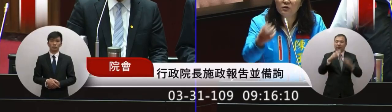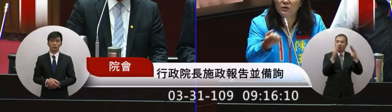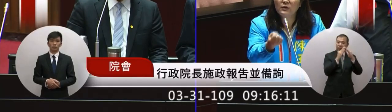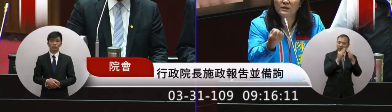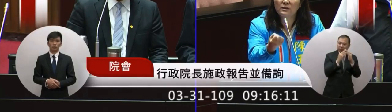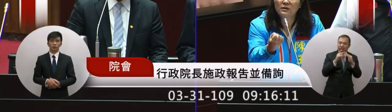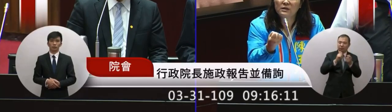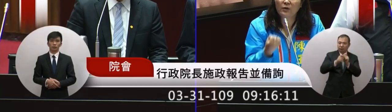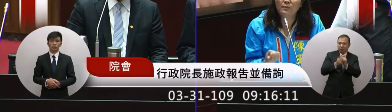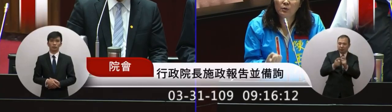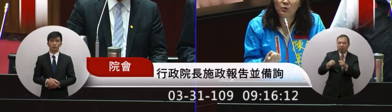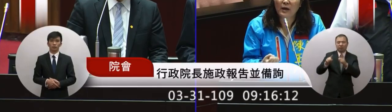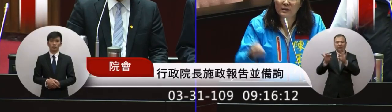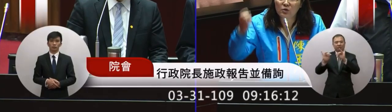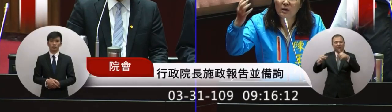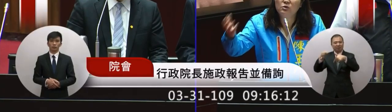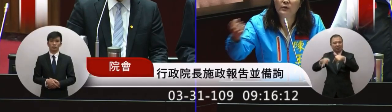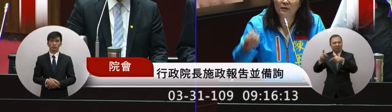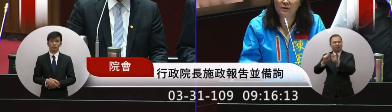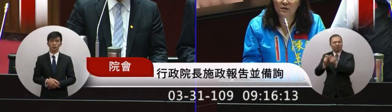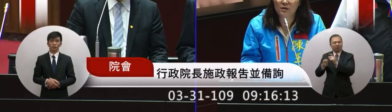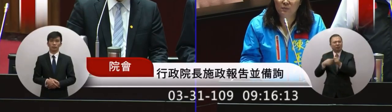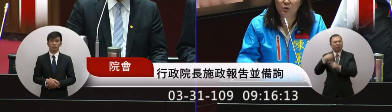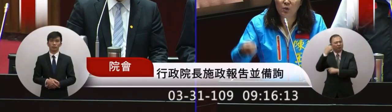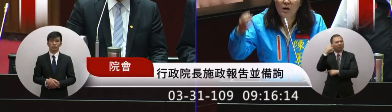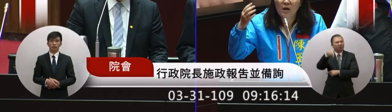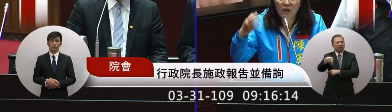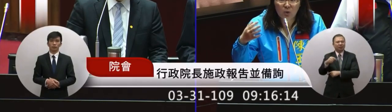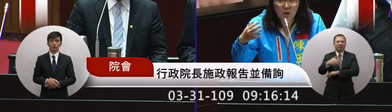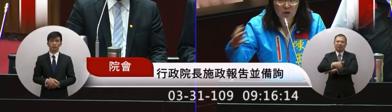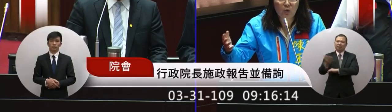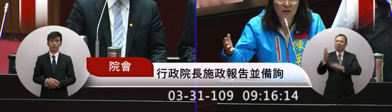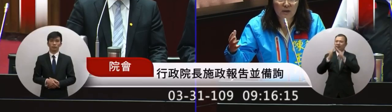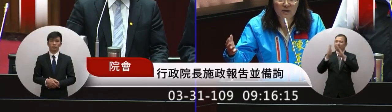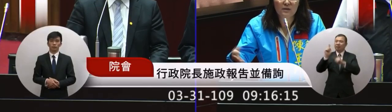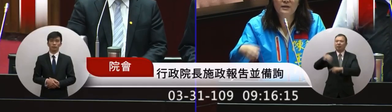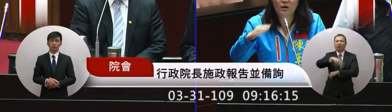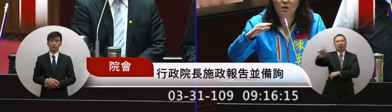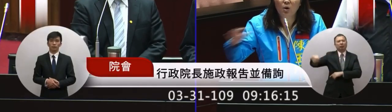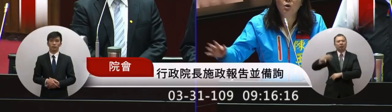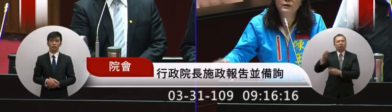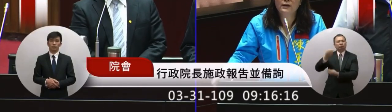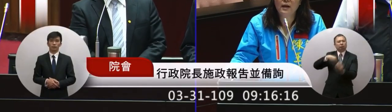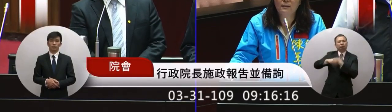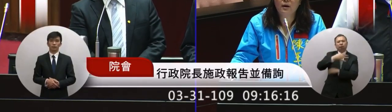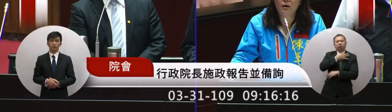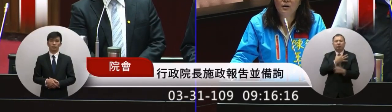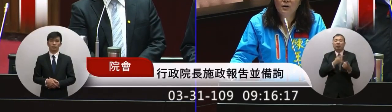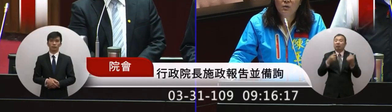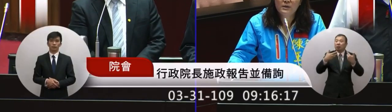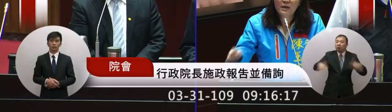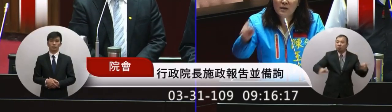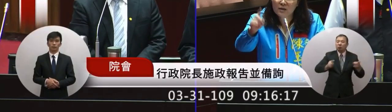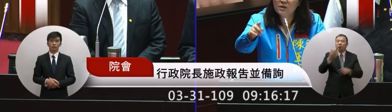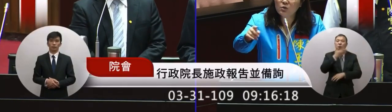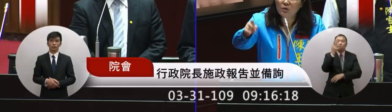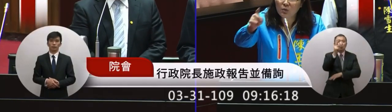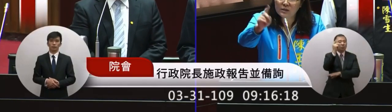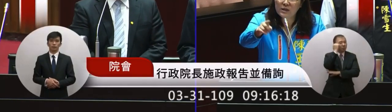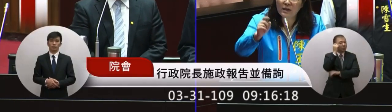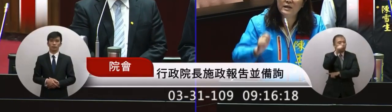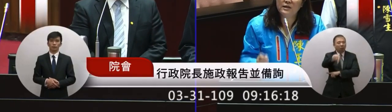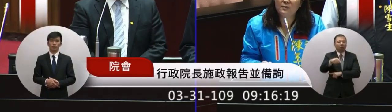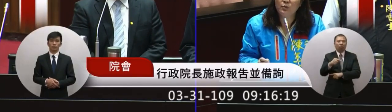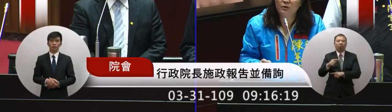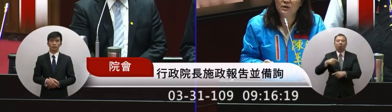这个地方政府因为财源不足，还是需要中央的支持。比如说，很多旅馆业者现在空空荡荡了哈。我们先肯定说，